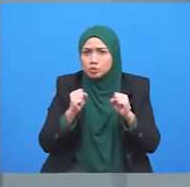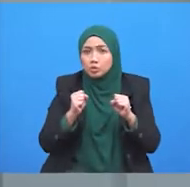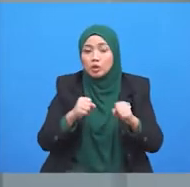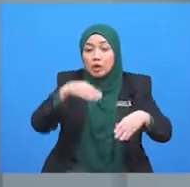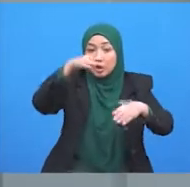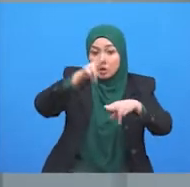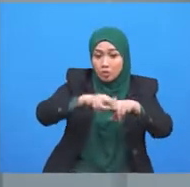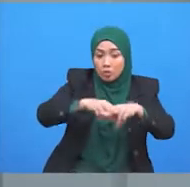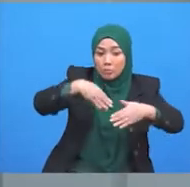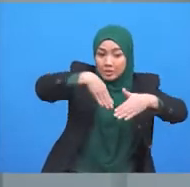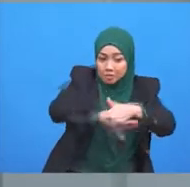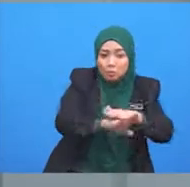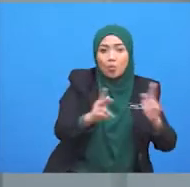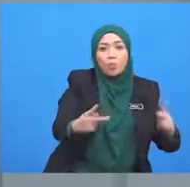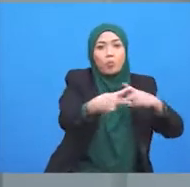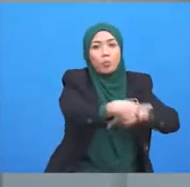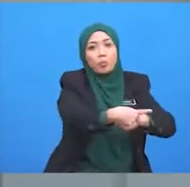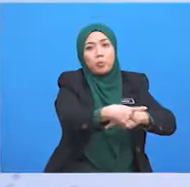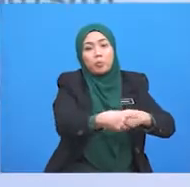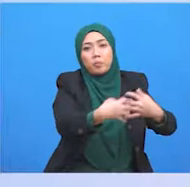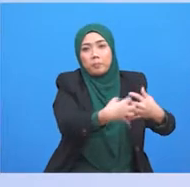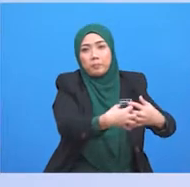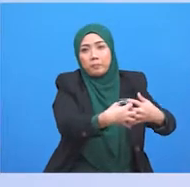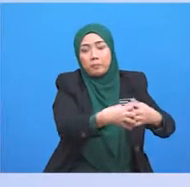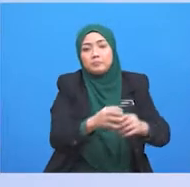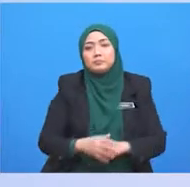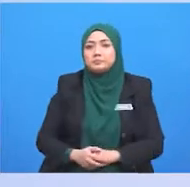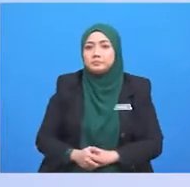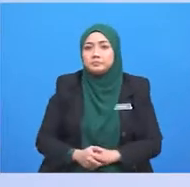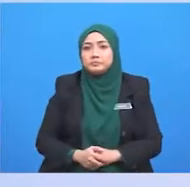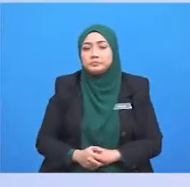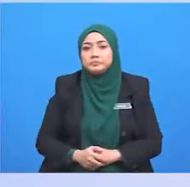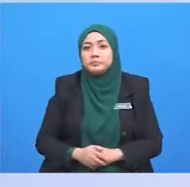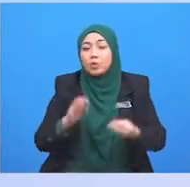lagut dilitupi salji. Kesan